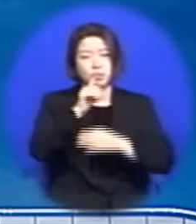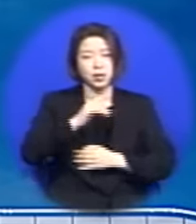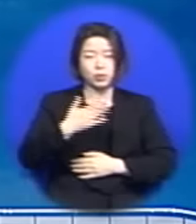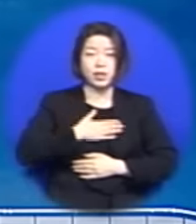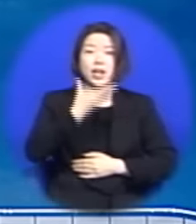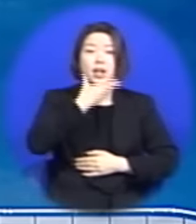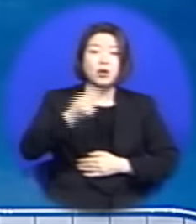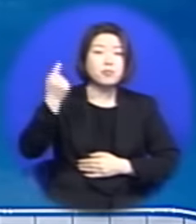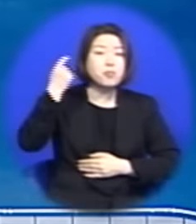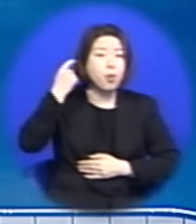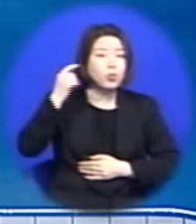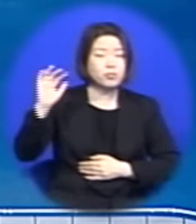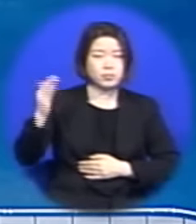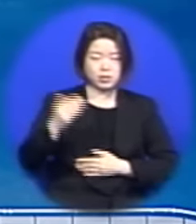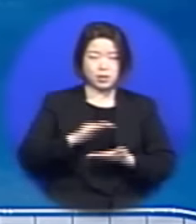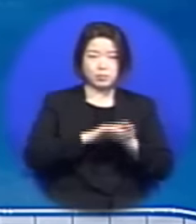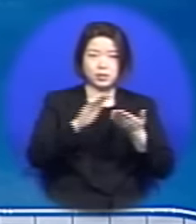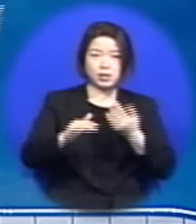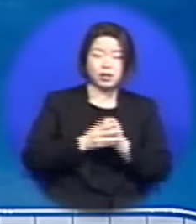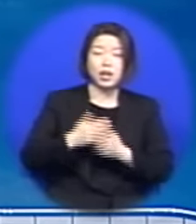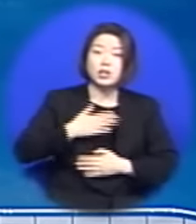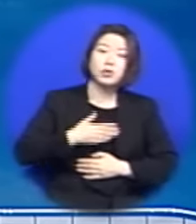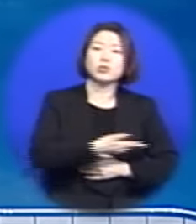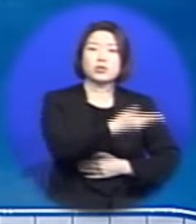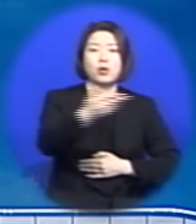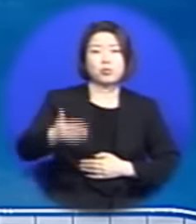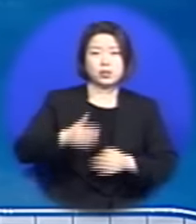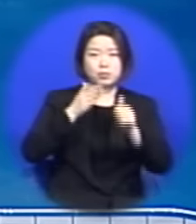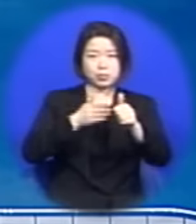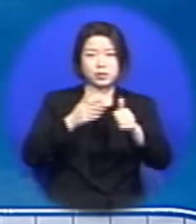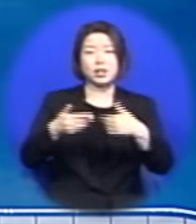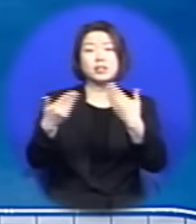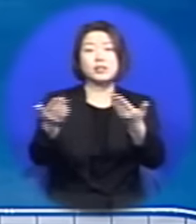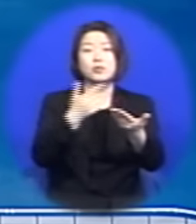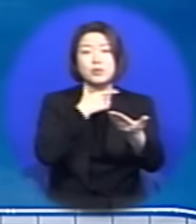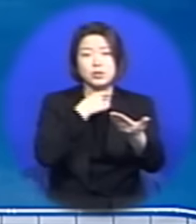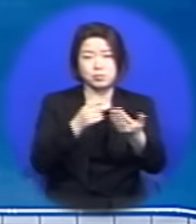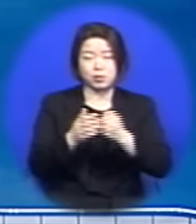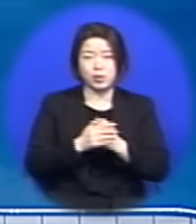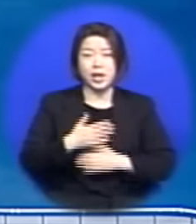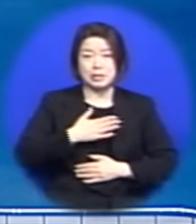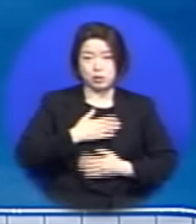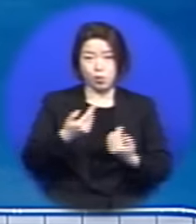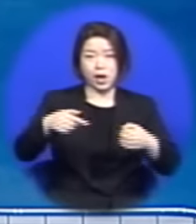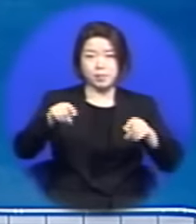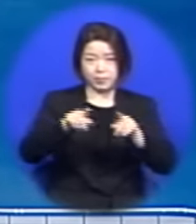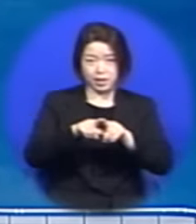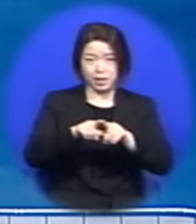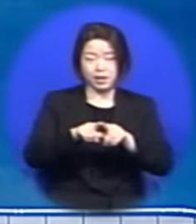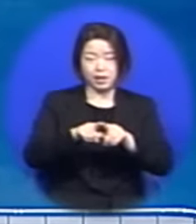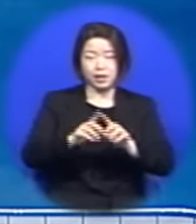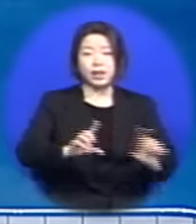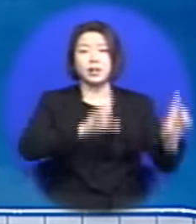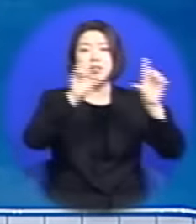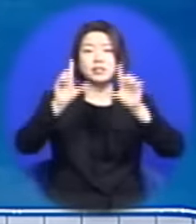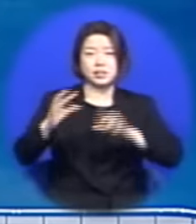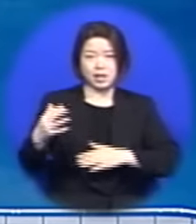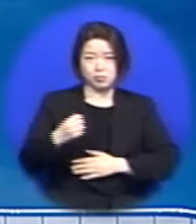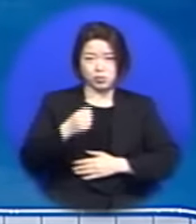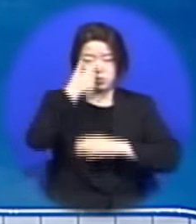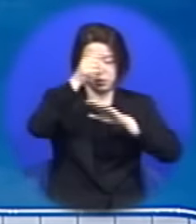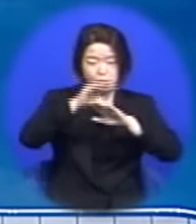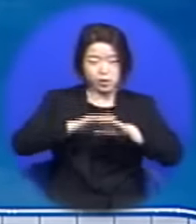복음이요 아멘 저는 여러분에게 제안하고 싶어요 저와 함께 삶으로